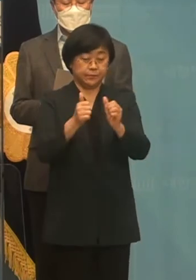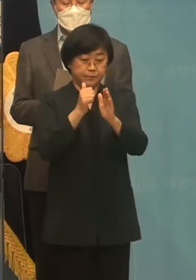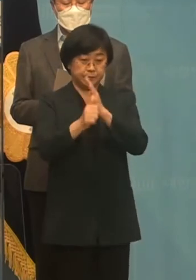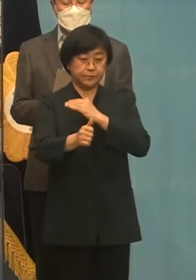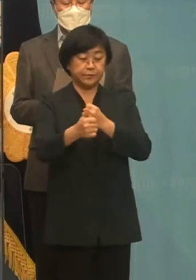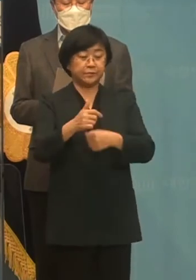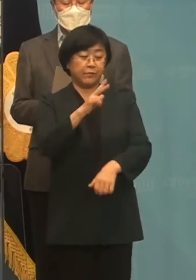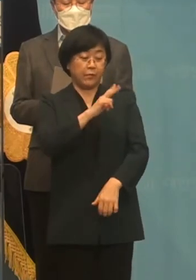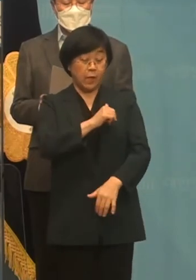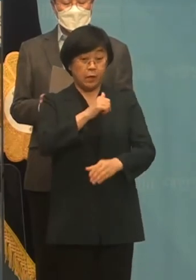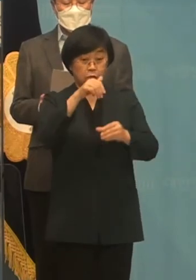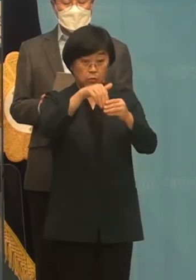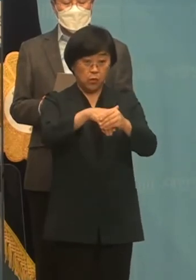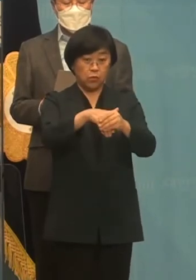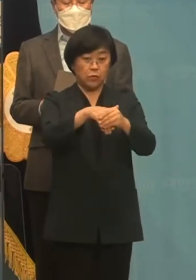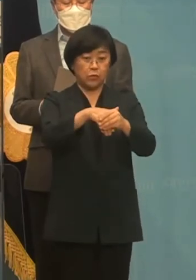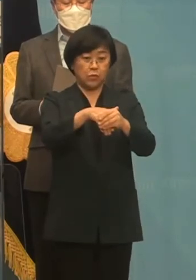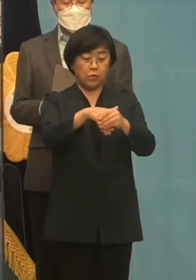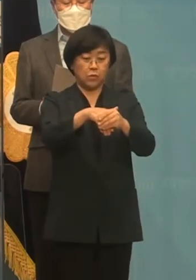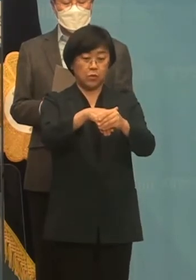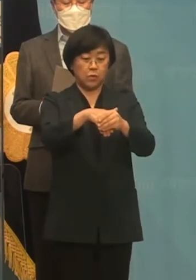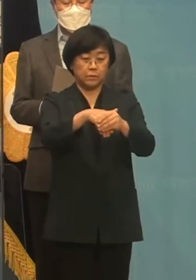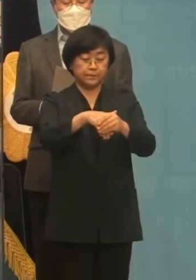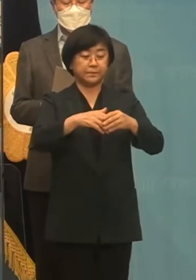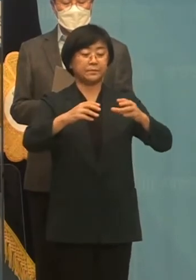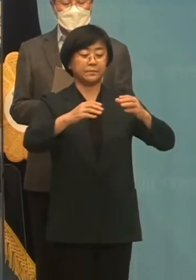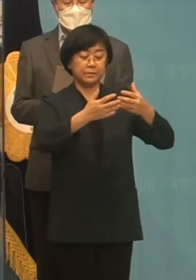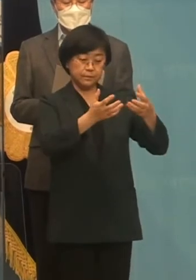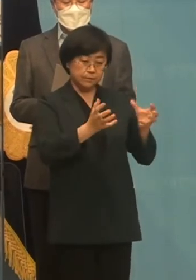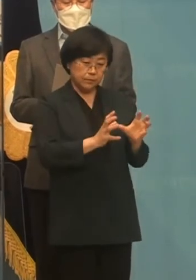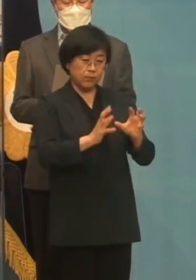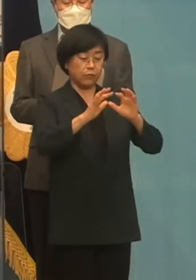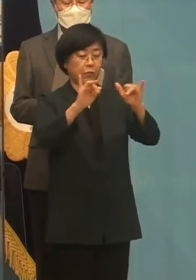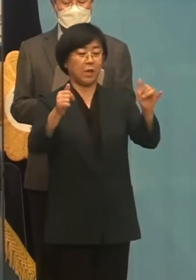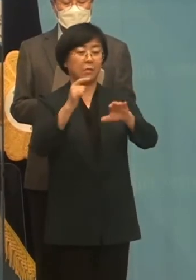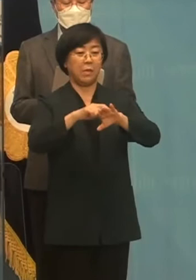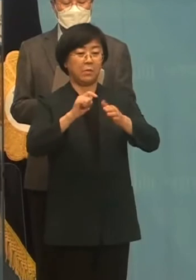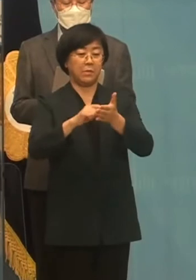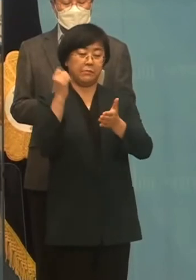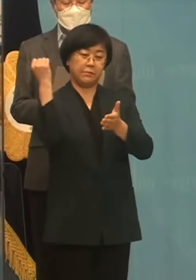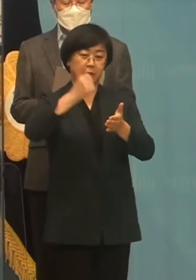있는 대의원 투표가 결코 당신과 민심을 거슬러서는 안 됩니다.